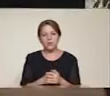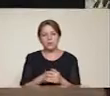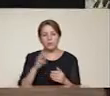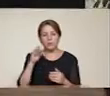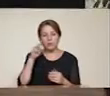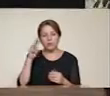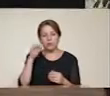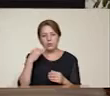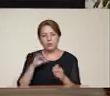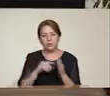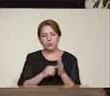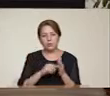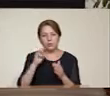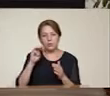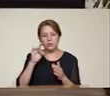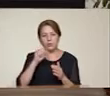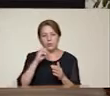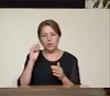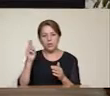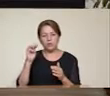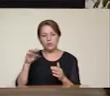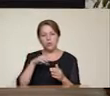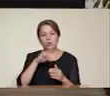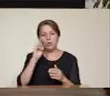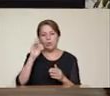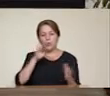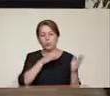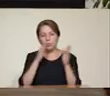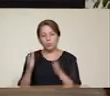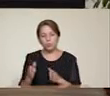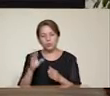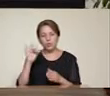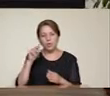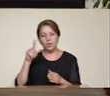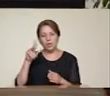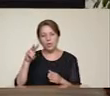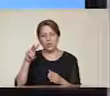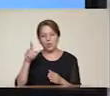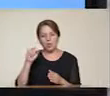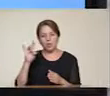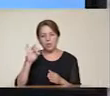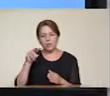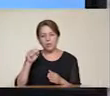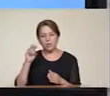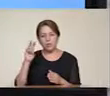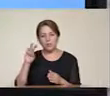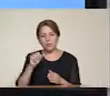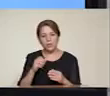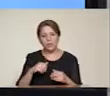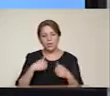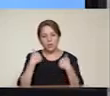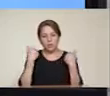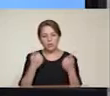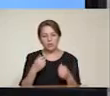moddiy nuqta, trayektoriya, ko'chish, yo'l hamda ilgarilama harakatga doir ma'lumotlarni mustaqil yana